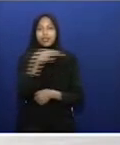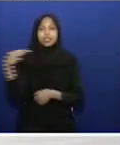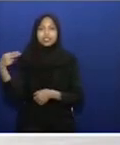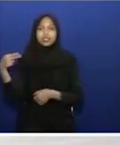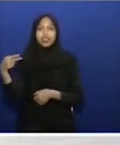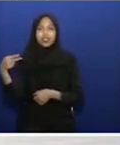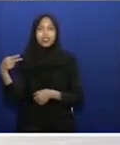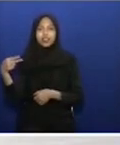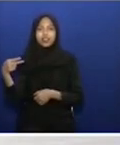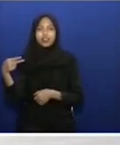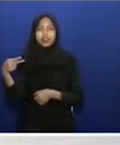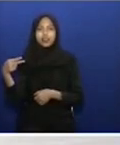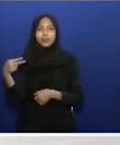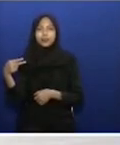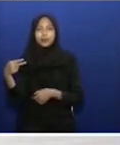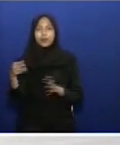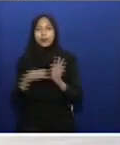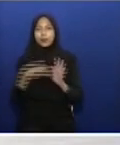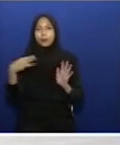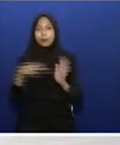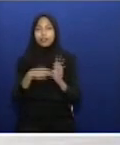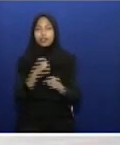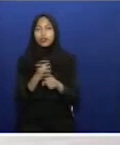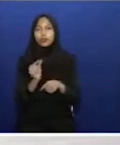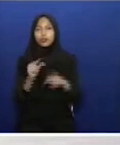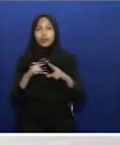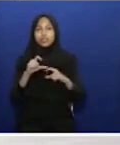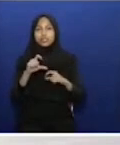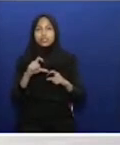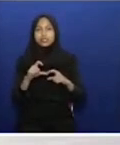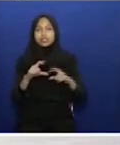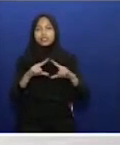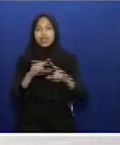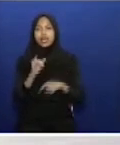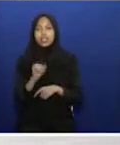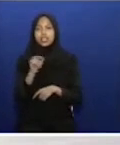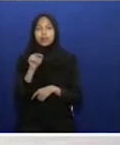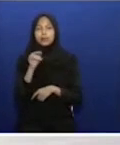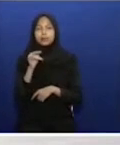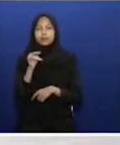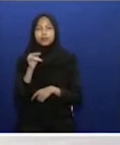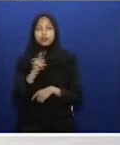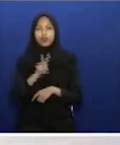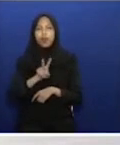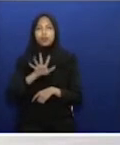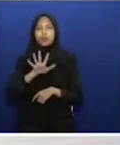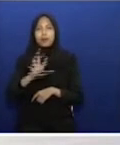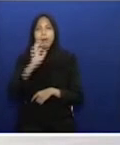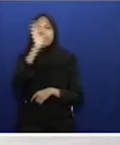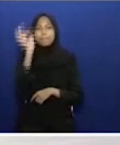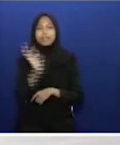Indonesia menguasai 25% cadangan nikel dunia.